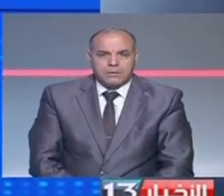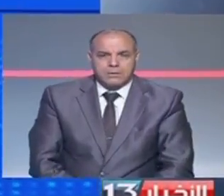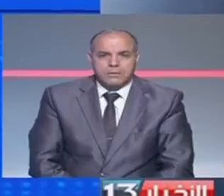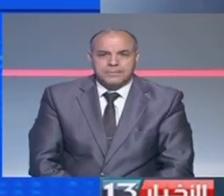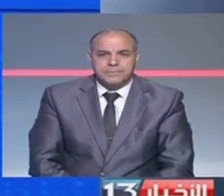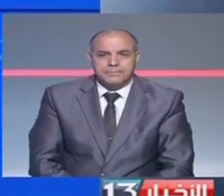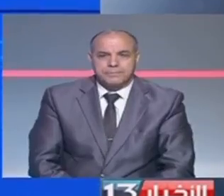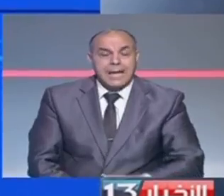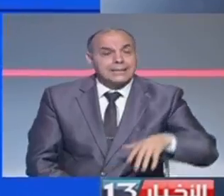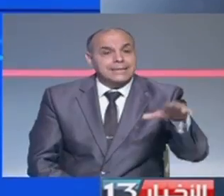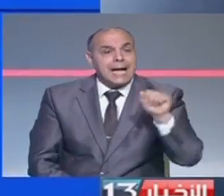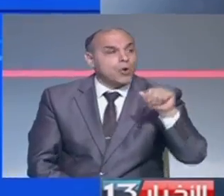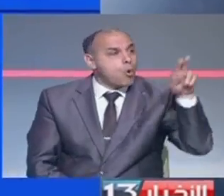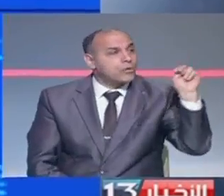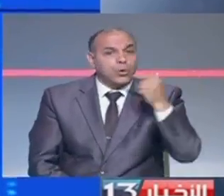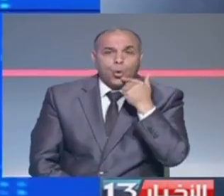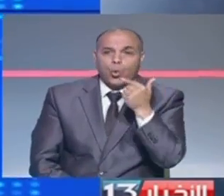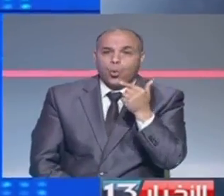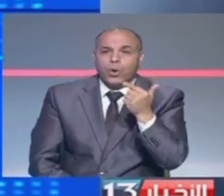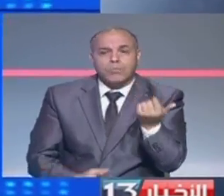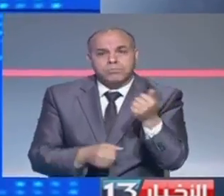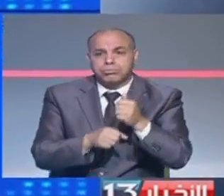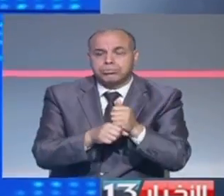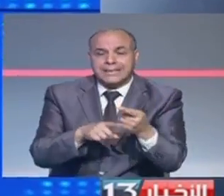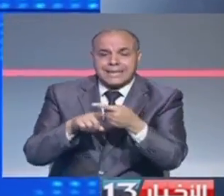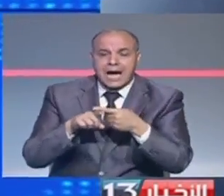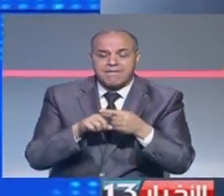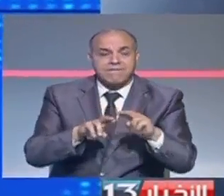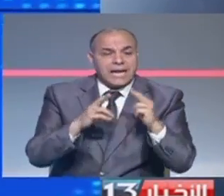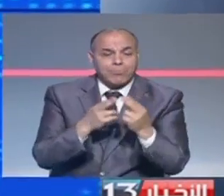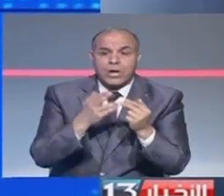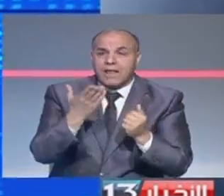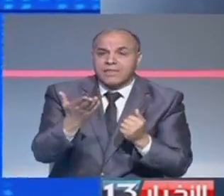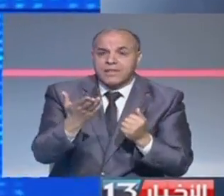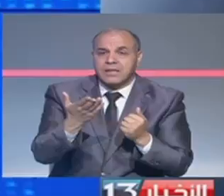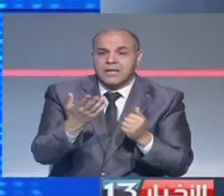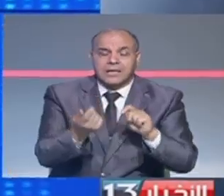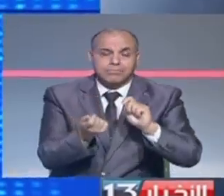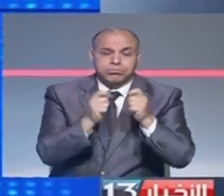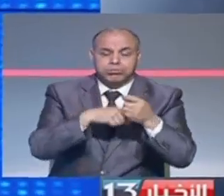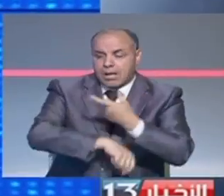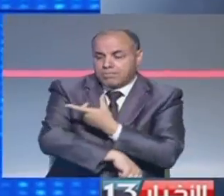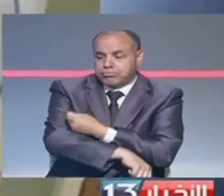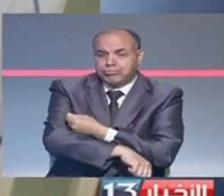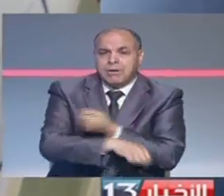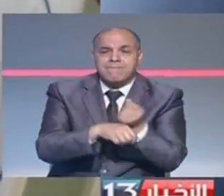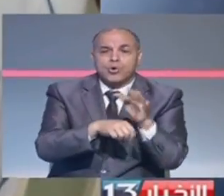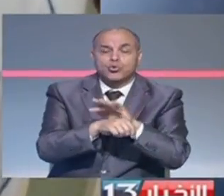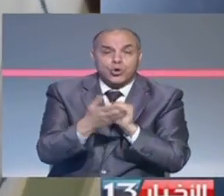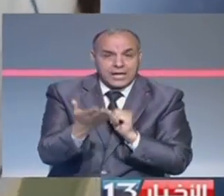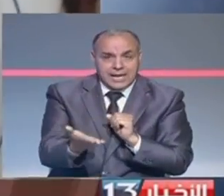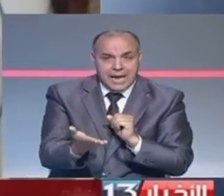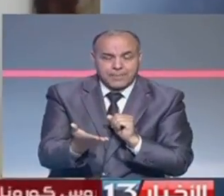دعت الامم المتحده الى انشاء تحالف دولي ل تطوير لقاح مضاد لفيروس كورونا